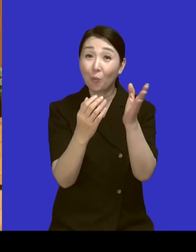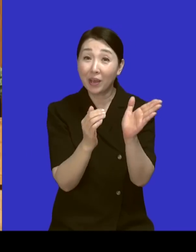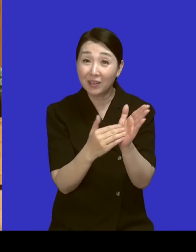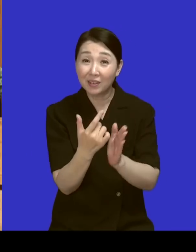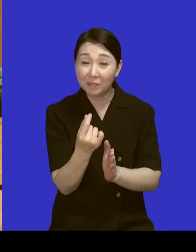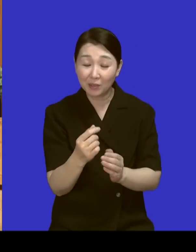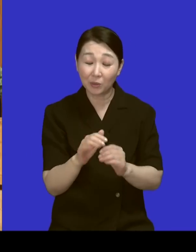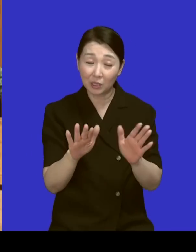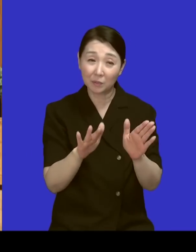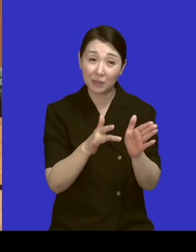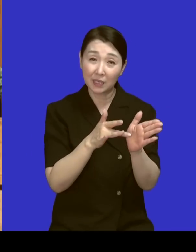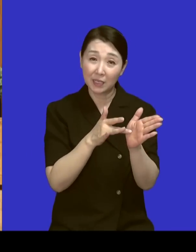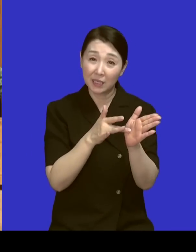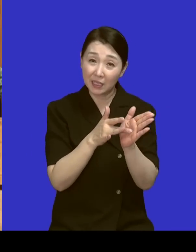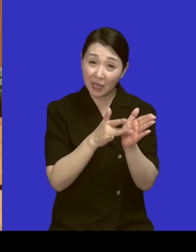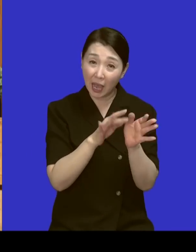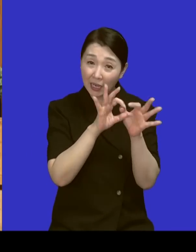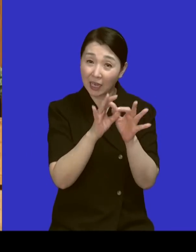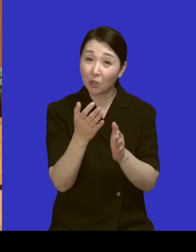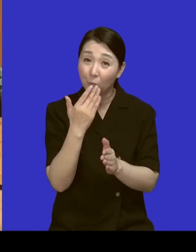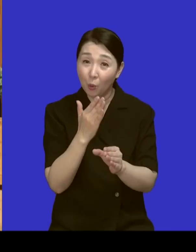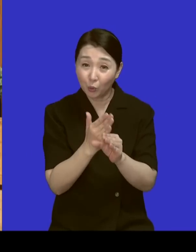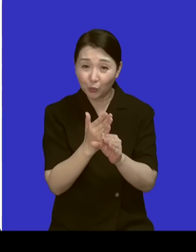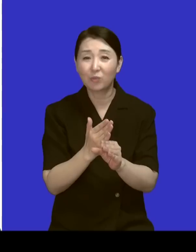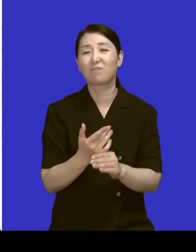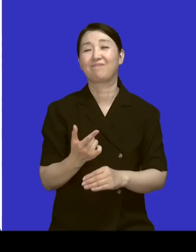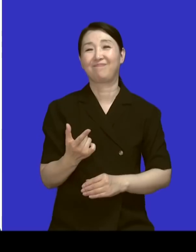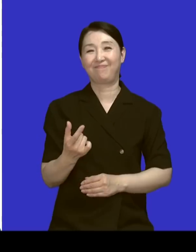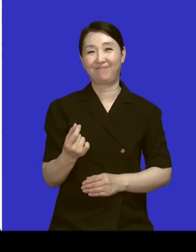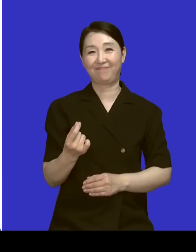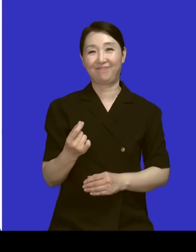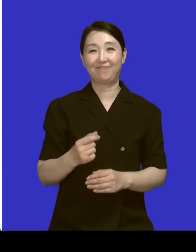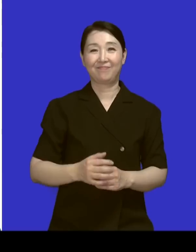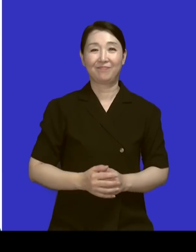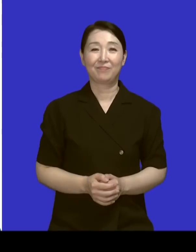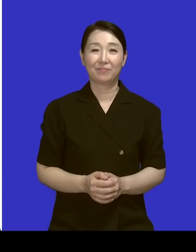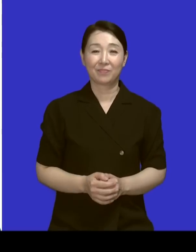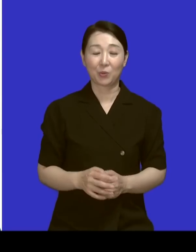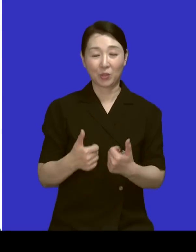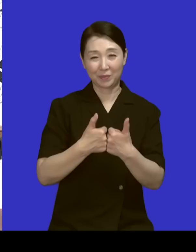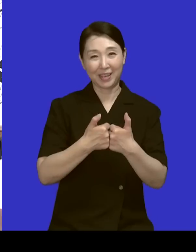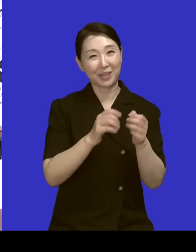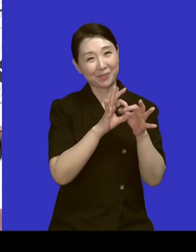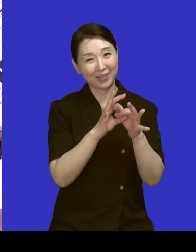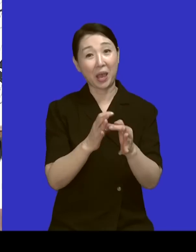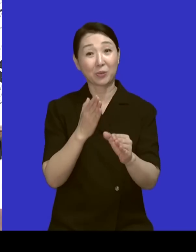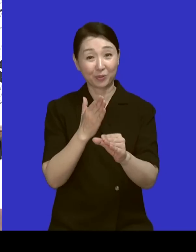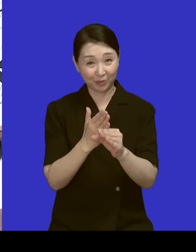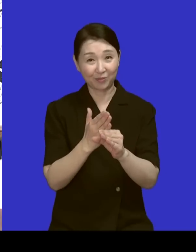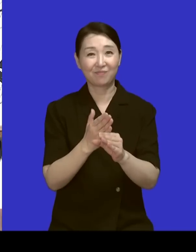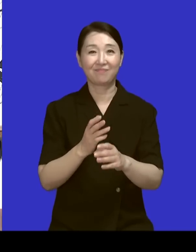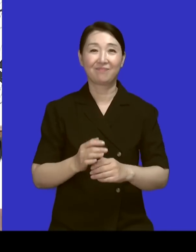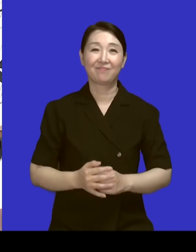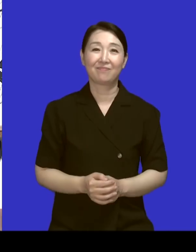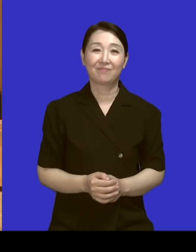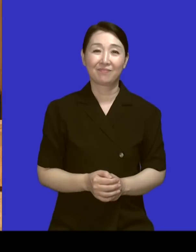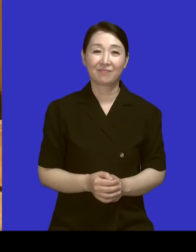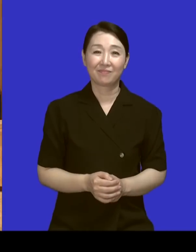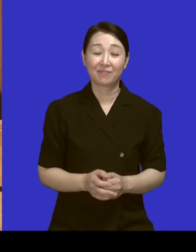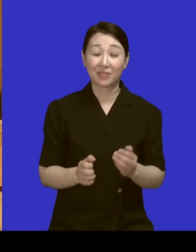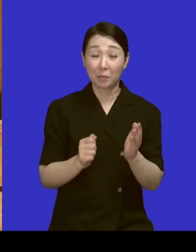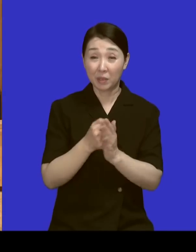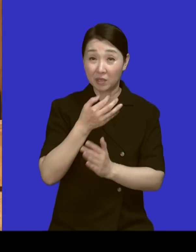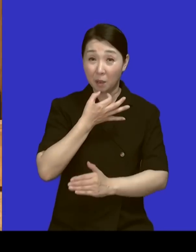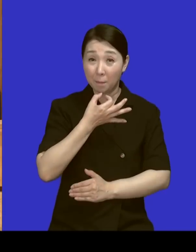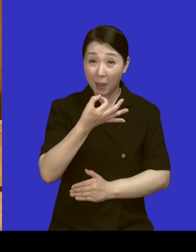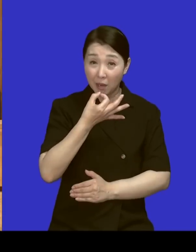지금도 약을 계속 꾸준히 복용하고 계시다고요? 네, 지금도 꾸준히 약 먹고 있고요. 예. 상담도 받고 있습니다. 상담도 받고 계시고. 네네. 그래서 조금